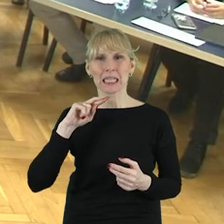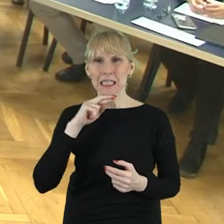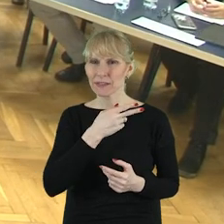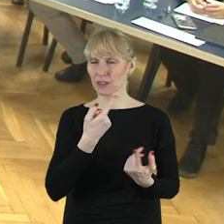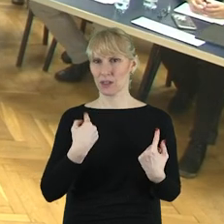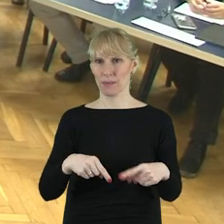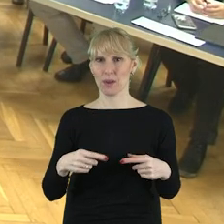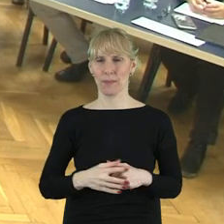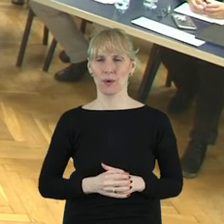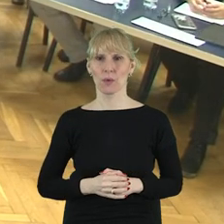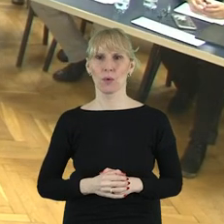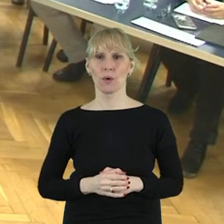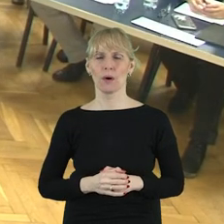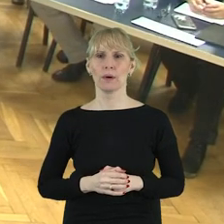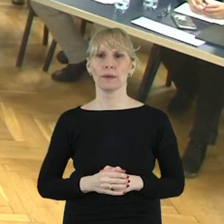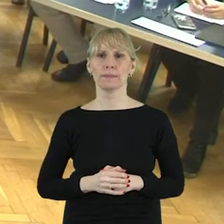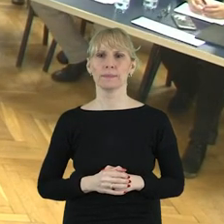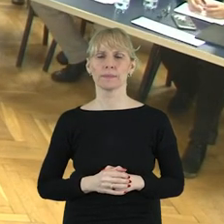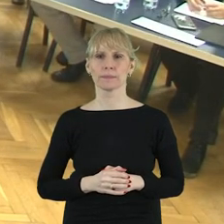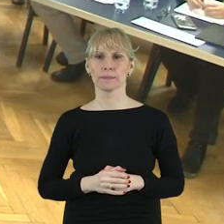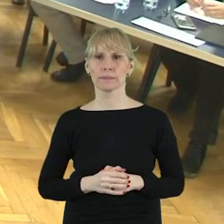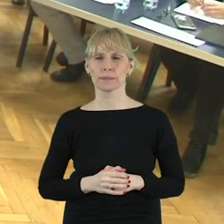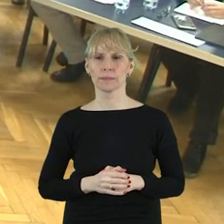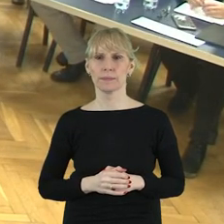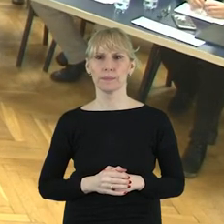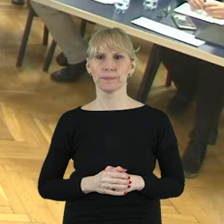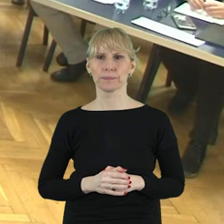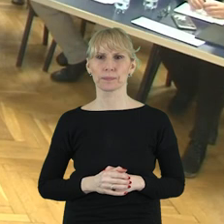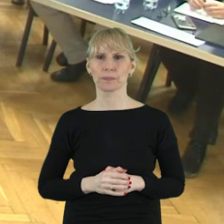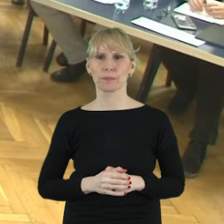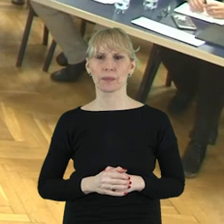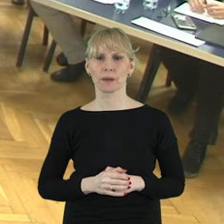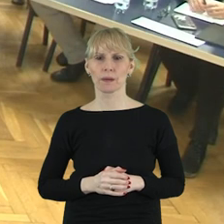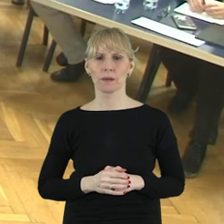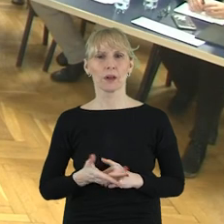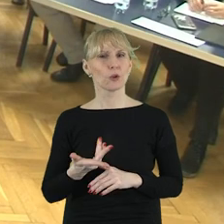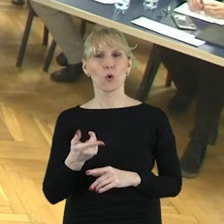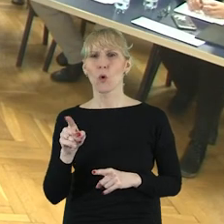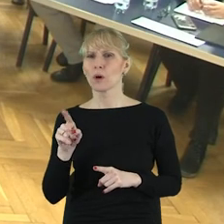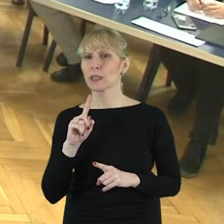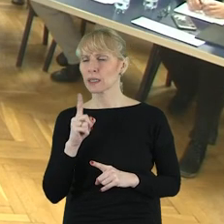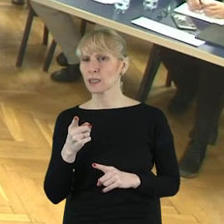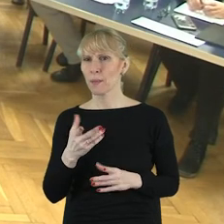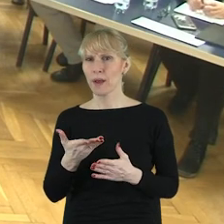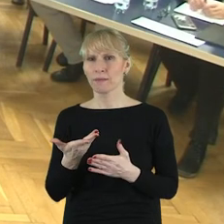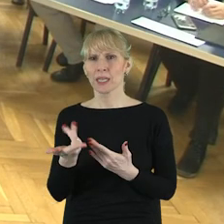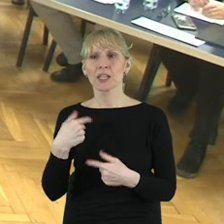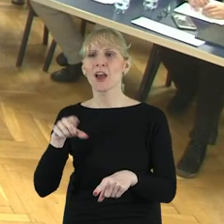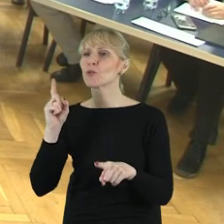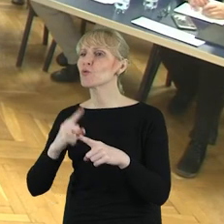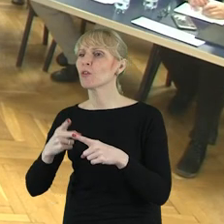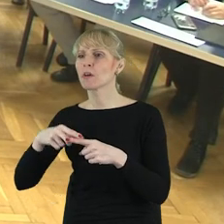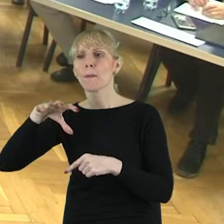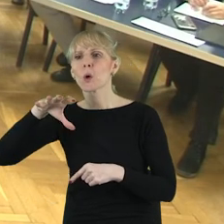wiem, w takiej czy w takiej partii, członek zarządu, jak tutaj wymienialiśmy, w takiej czy takiej partii, to nie im zrobimy krzywdę, tylko mieszkańcom. Bo może